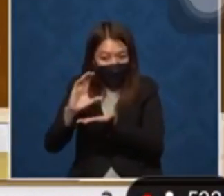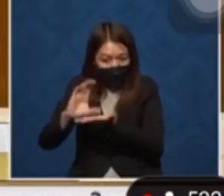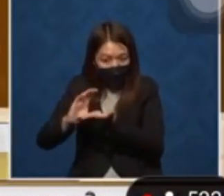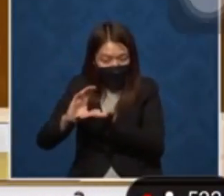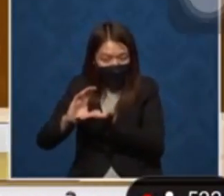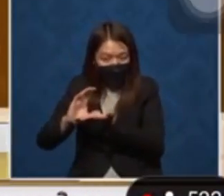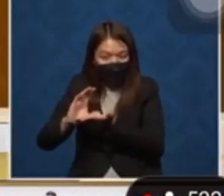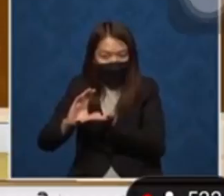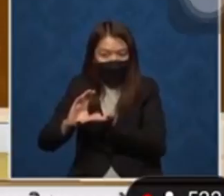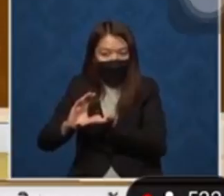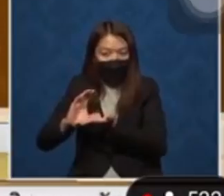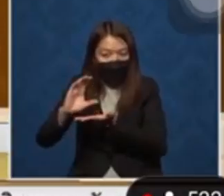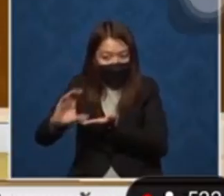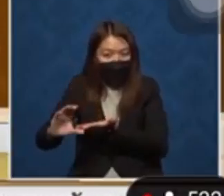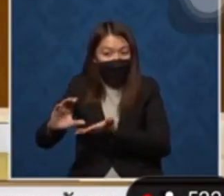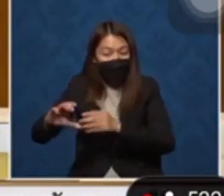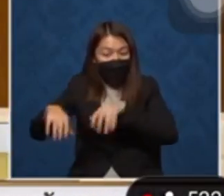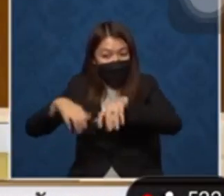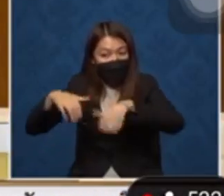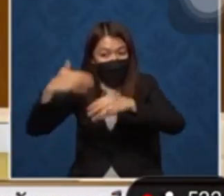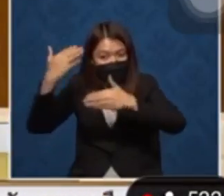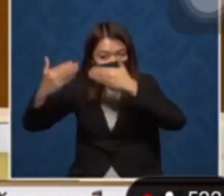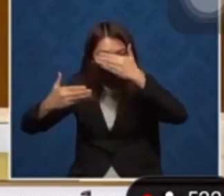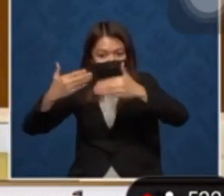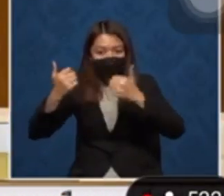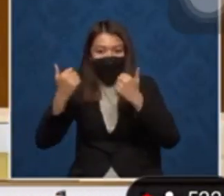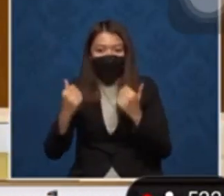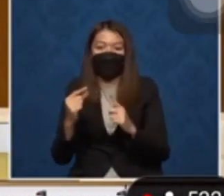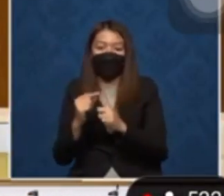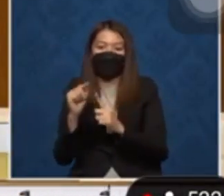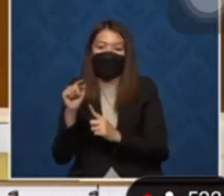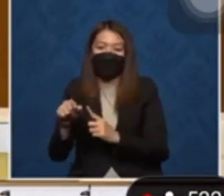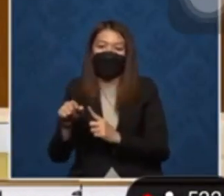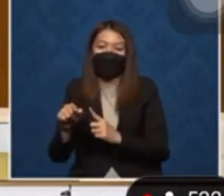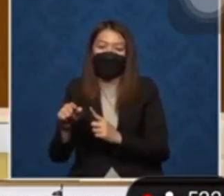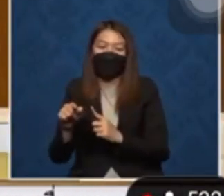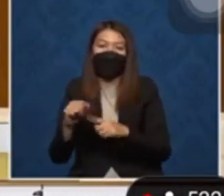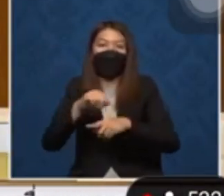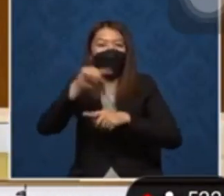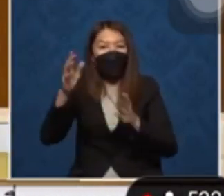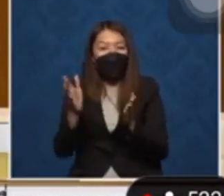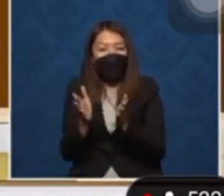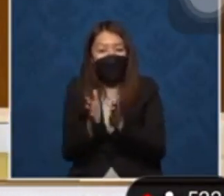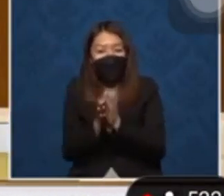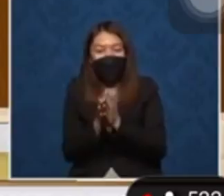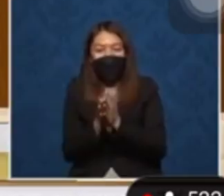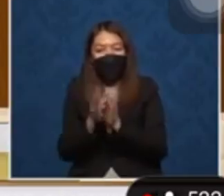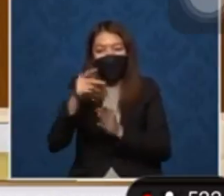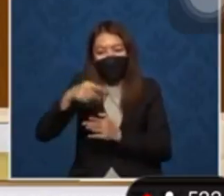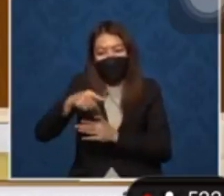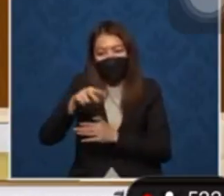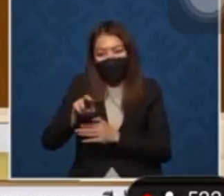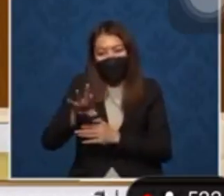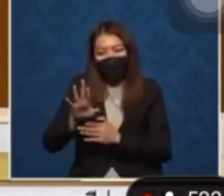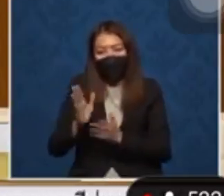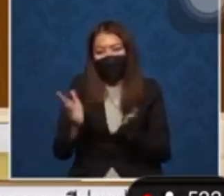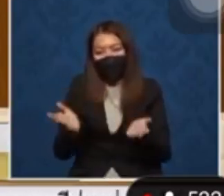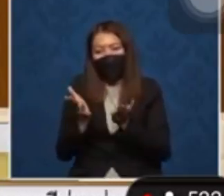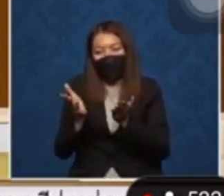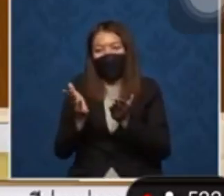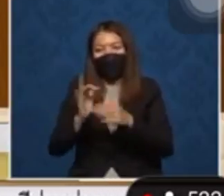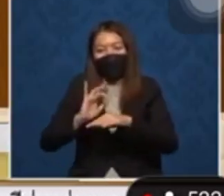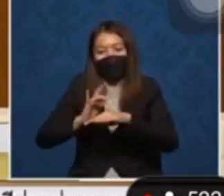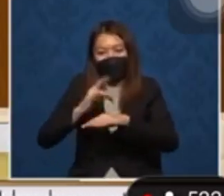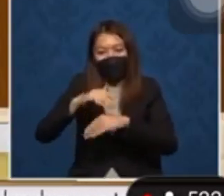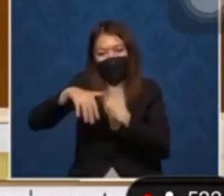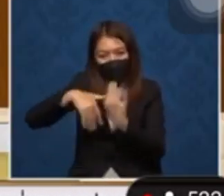ให้ดำเนินกิจกรรมนั้นแต่ว่าในปัจจุบันคำสั่งนี้ได้ถูกผนวกเข้ามาอยู่ในพระราชบัญญัติส่งเสริมและรักษาคุณภาพสิ่งแวดล้อมฉบับปั